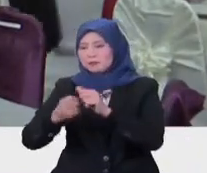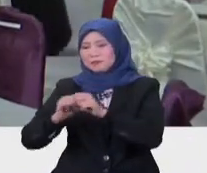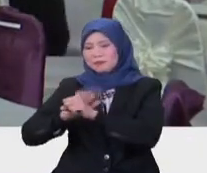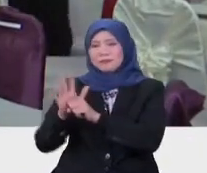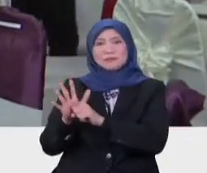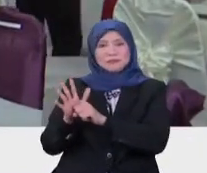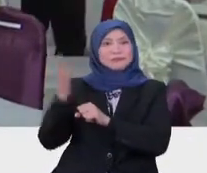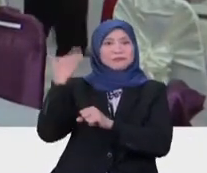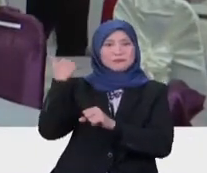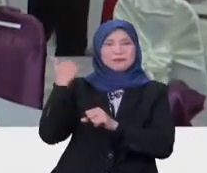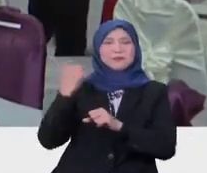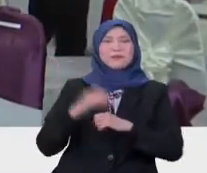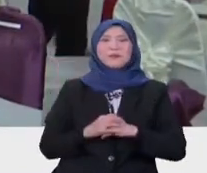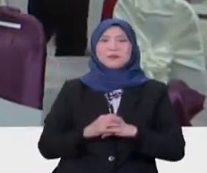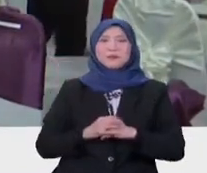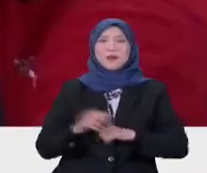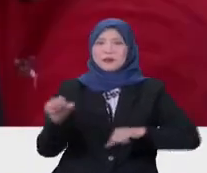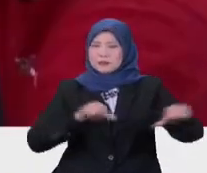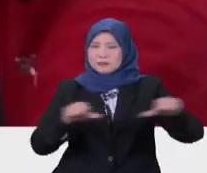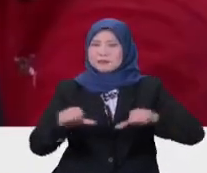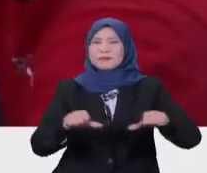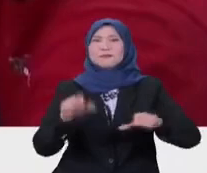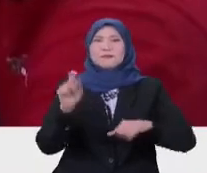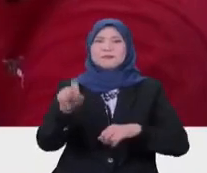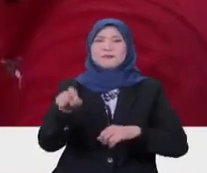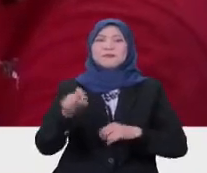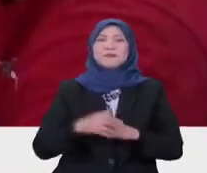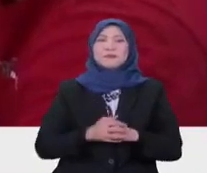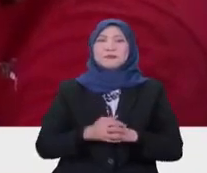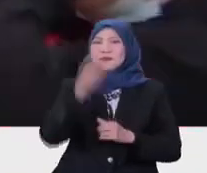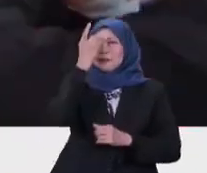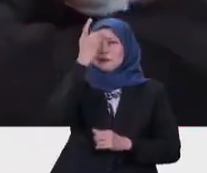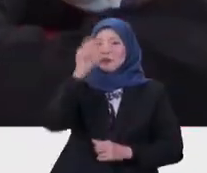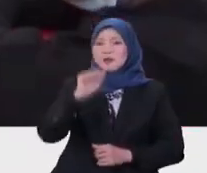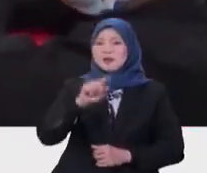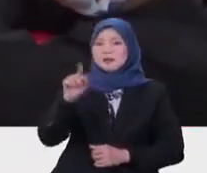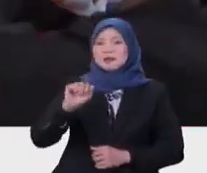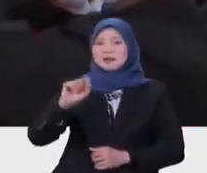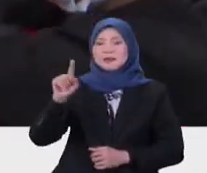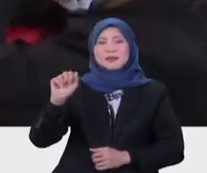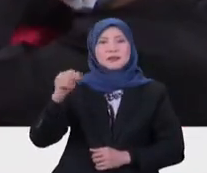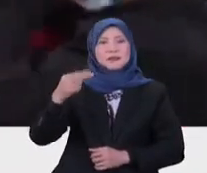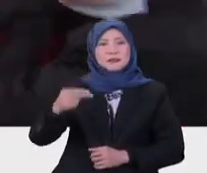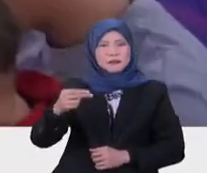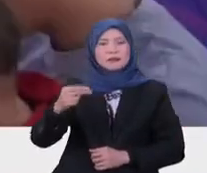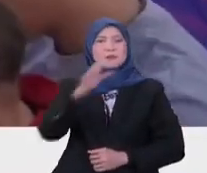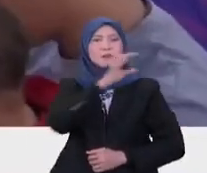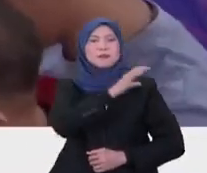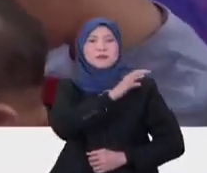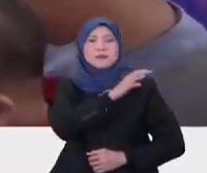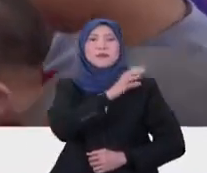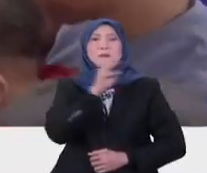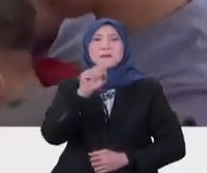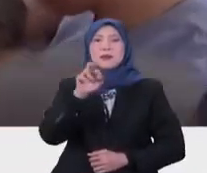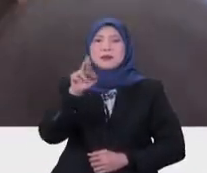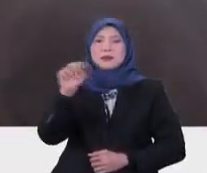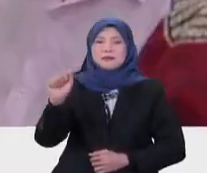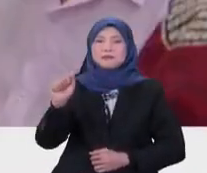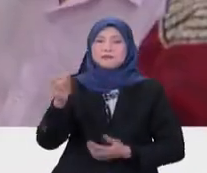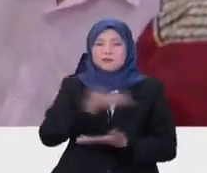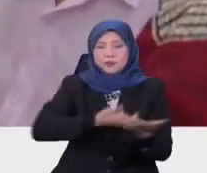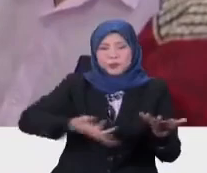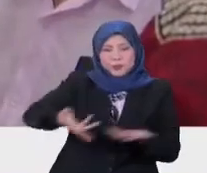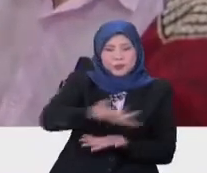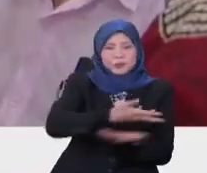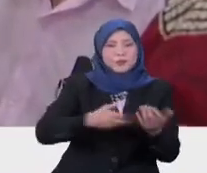dan sebagainya. Bagi saya lah melihatnya. Dato' Azizah yang juga pengurusi MARA ditemui RTM dalam majlis Serama